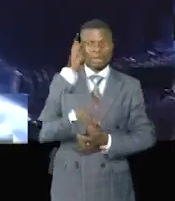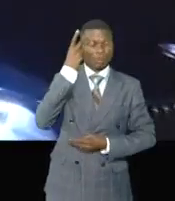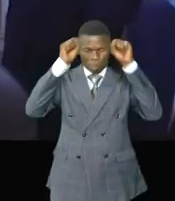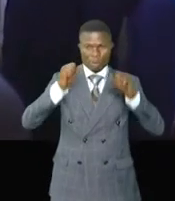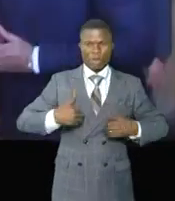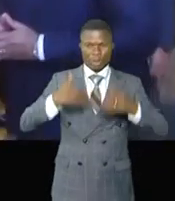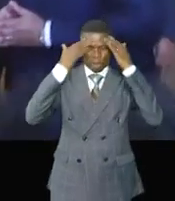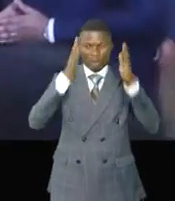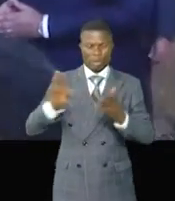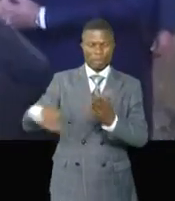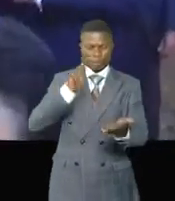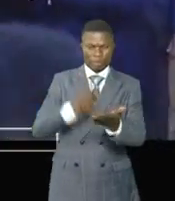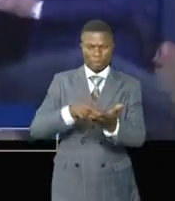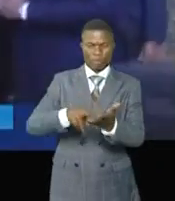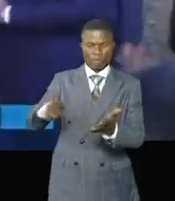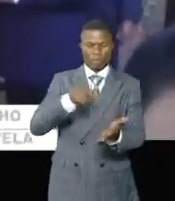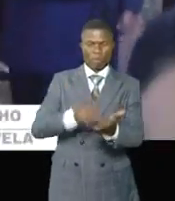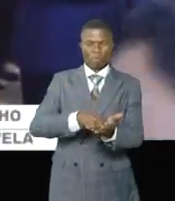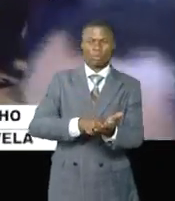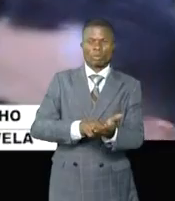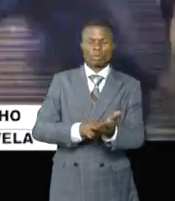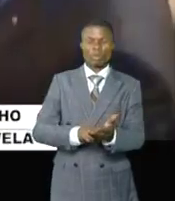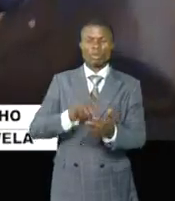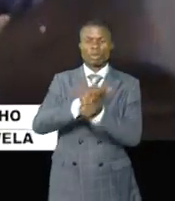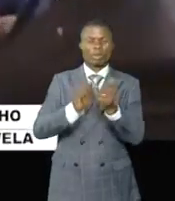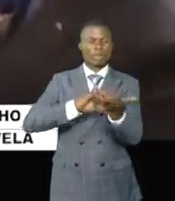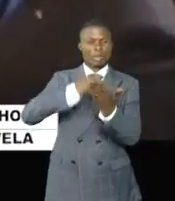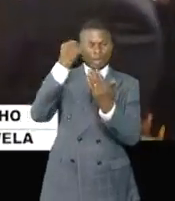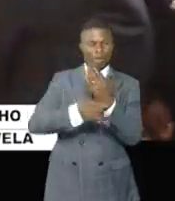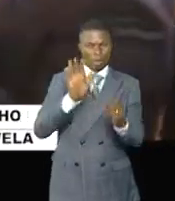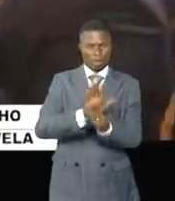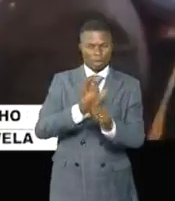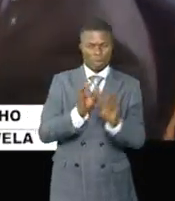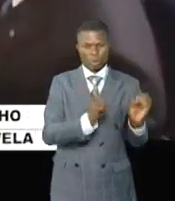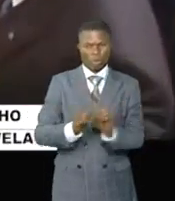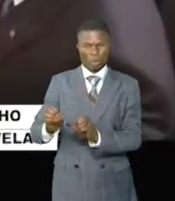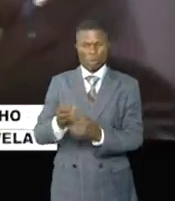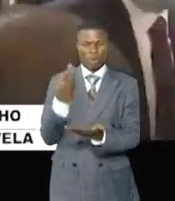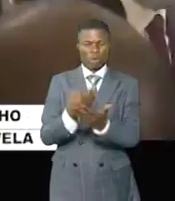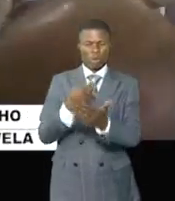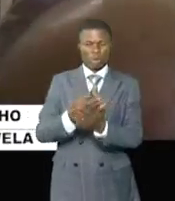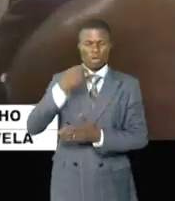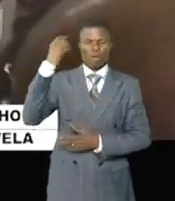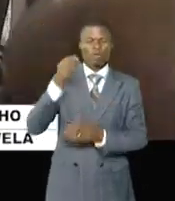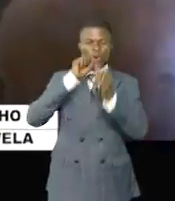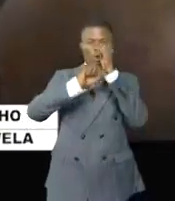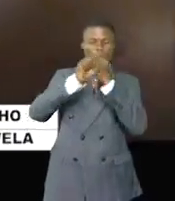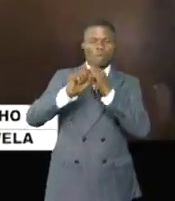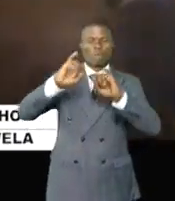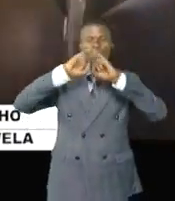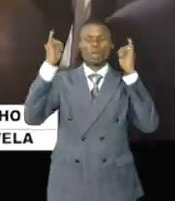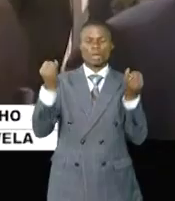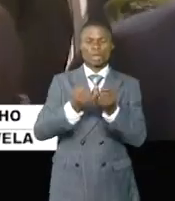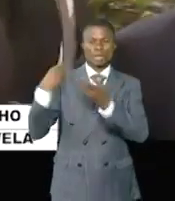Assister à la signature d'un protocole d'accord d'un panorama des projets amorcés par le Fonds de promotion de l'industrie depuis janvier de l'année